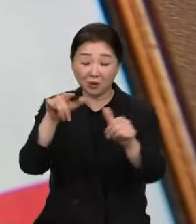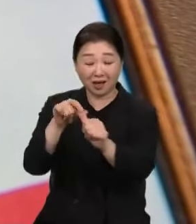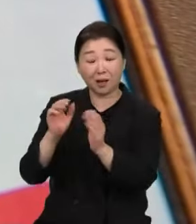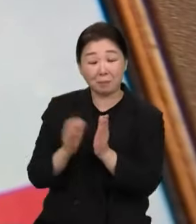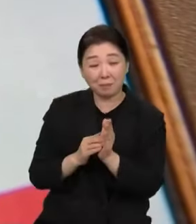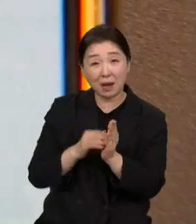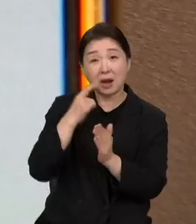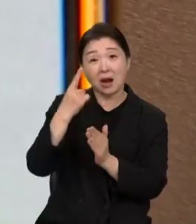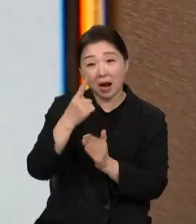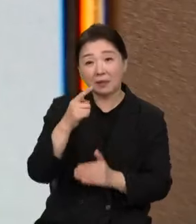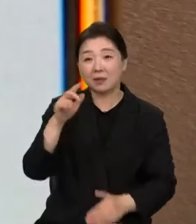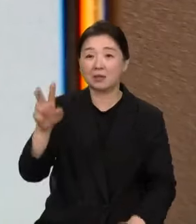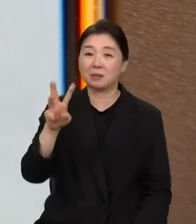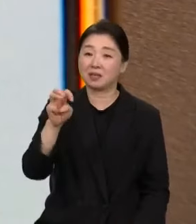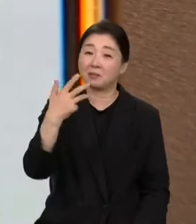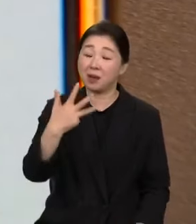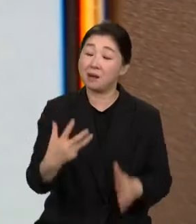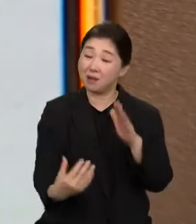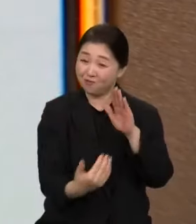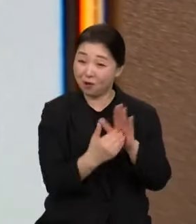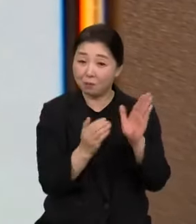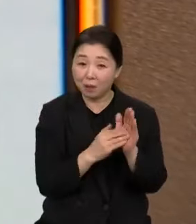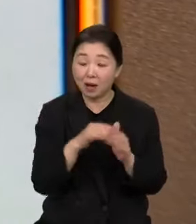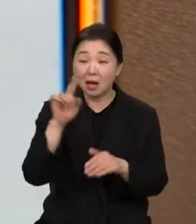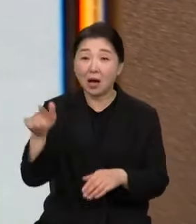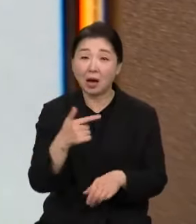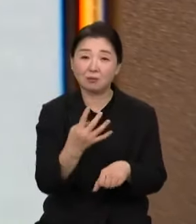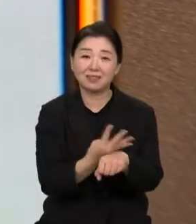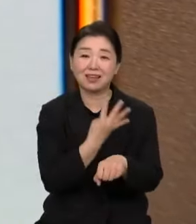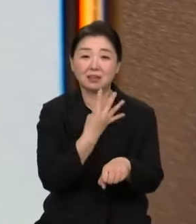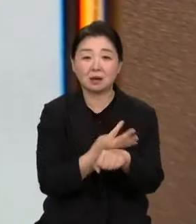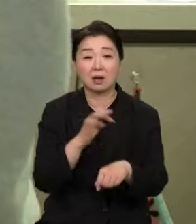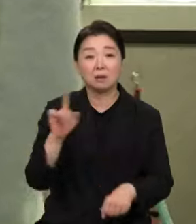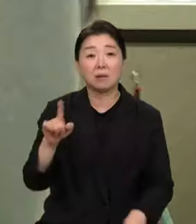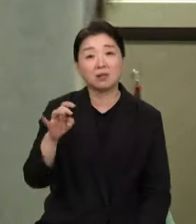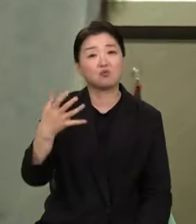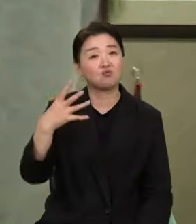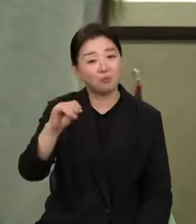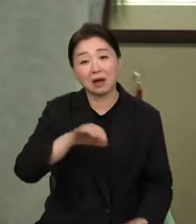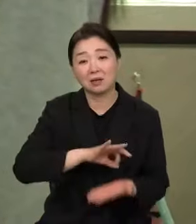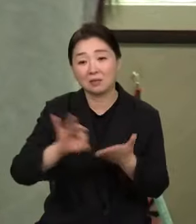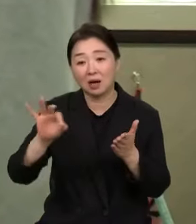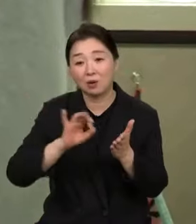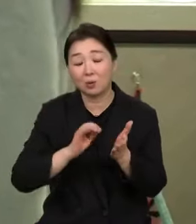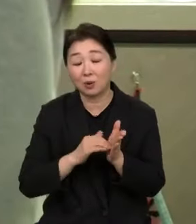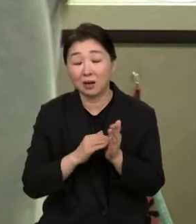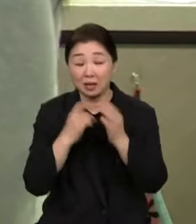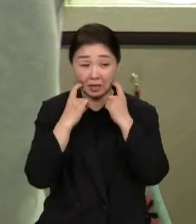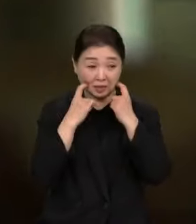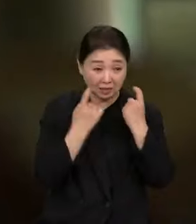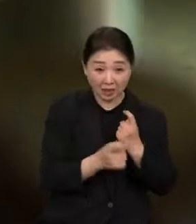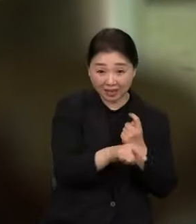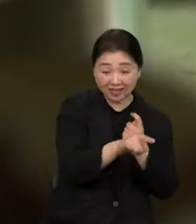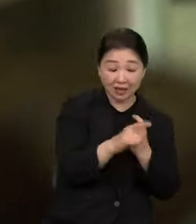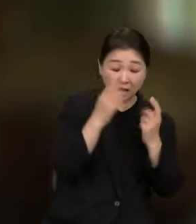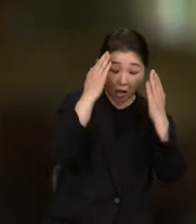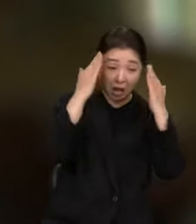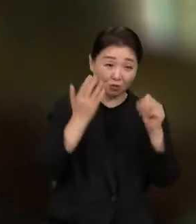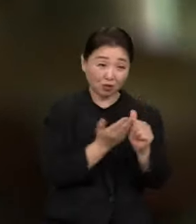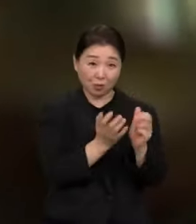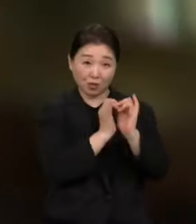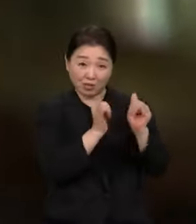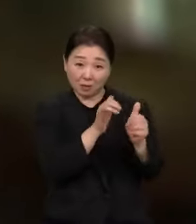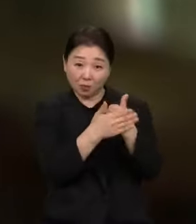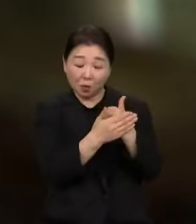238만 원 하루 4시간이면 119만 원이 됩니다 민간업체에 소속된 한국인 가사 관리사보